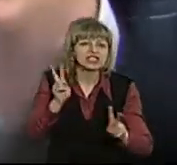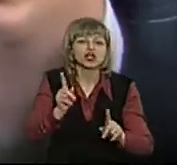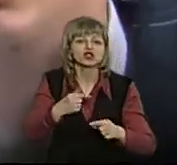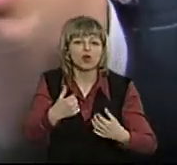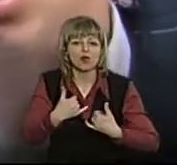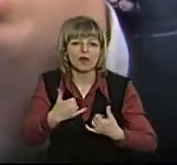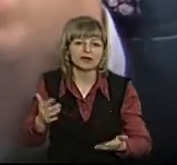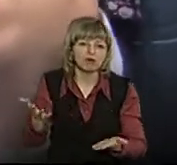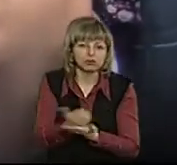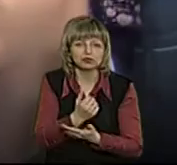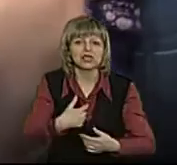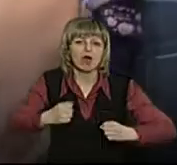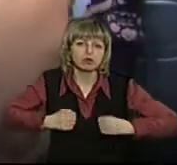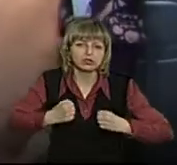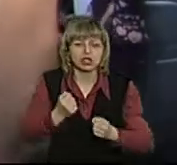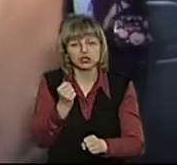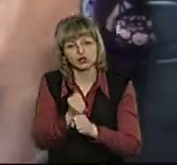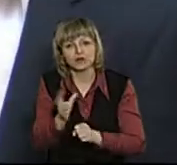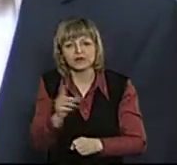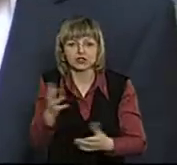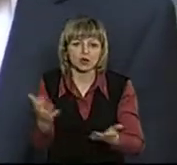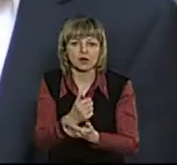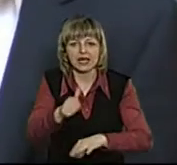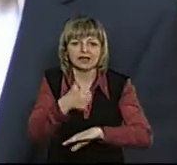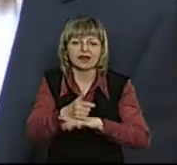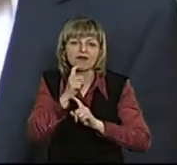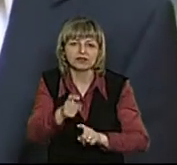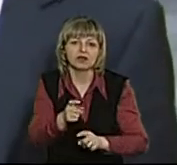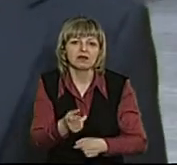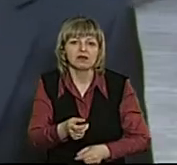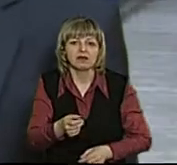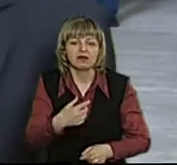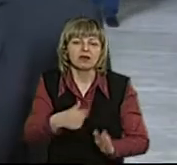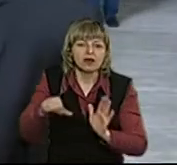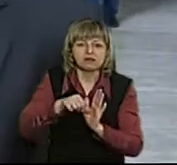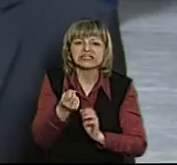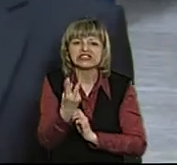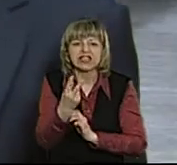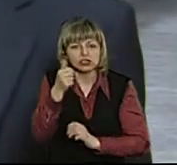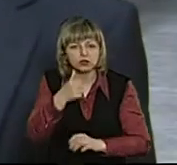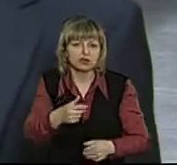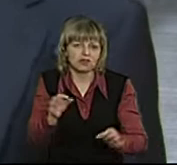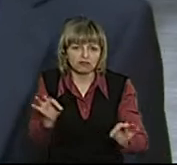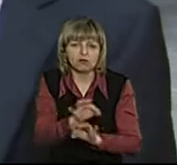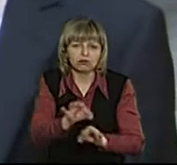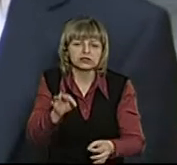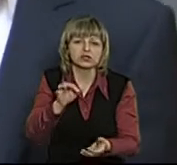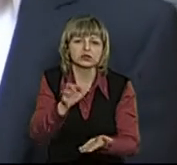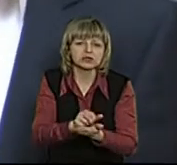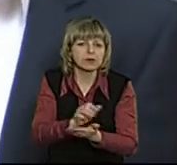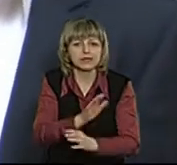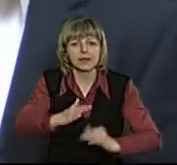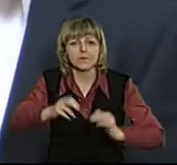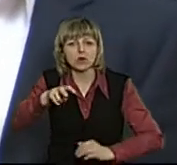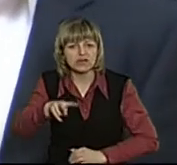вийде, але я зроблю все можливе, щоб взяти гран-прі. Десь 12 років я втягнутий в музику, і я цим займаюся, ну, не тільки в